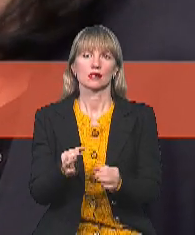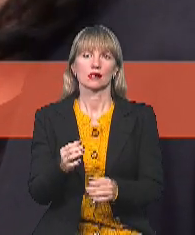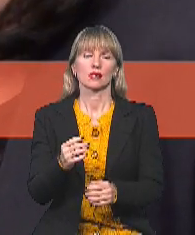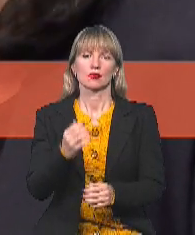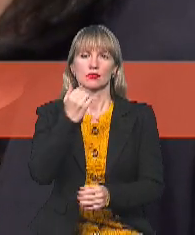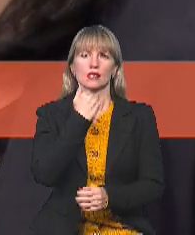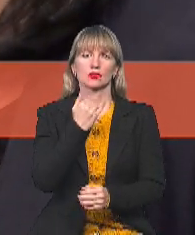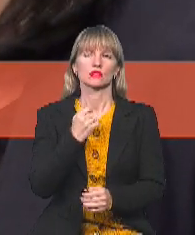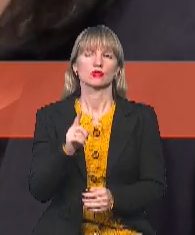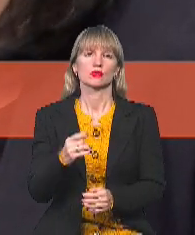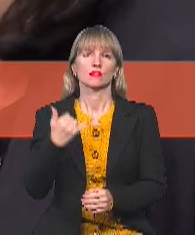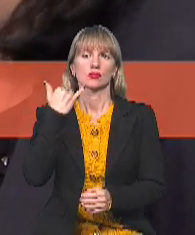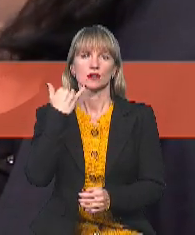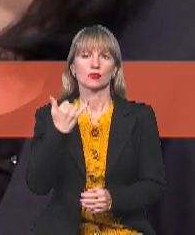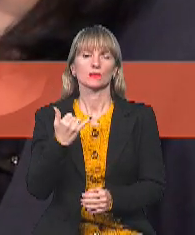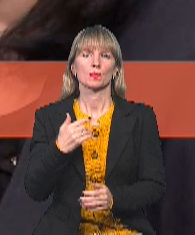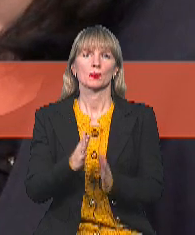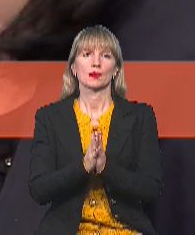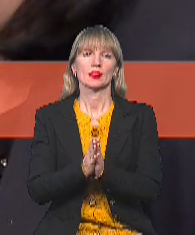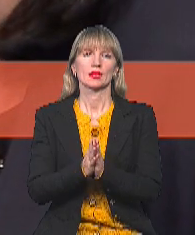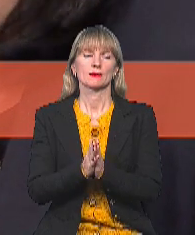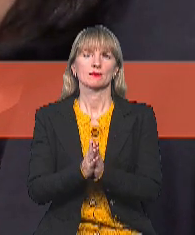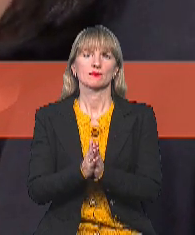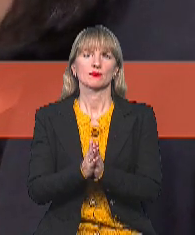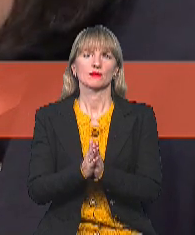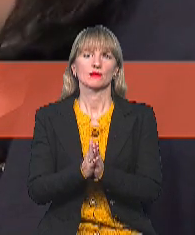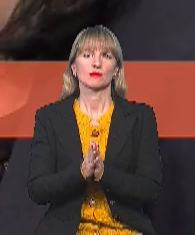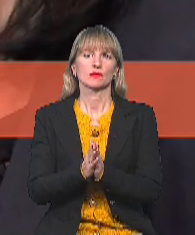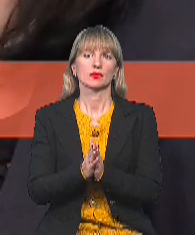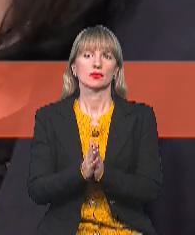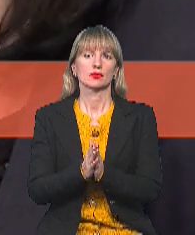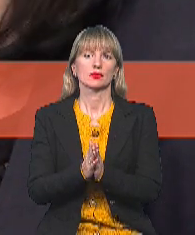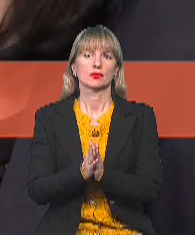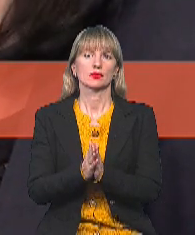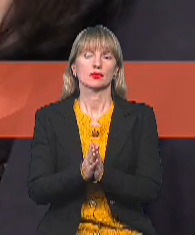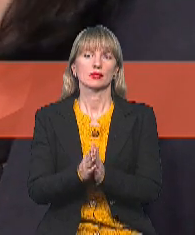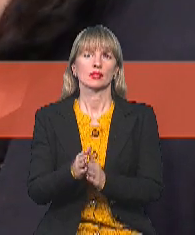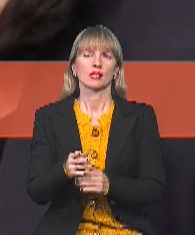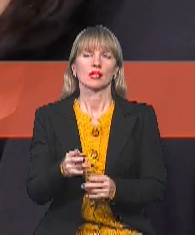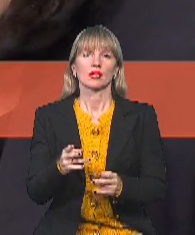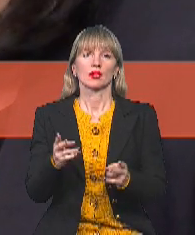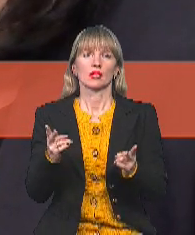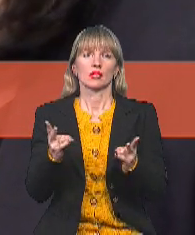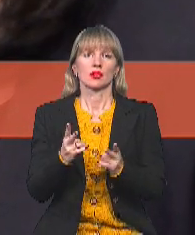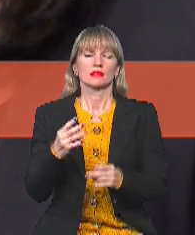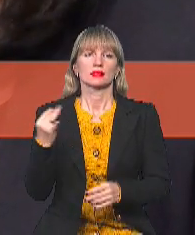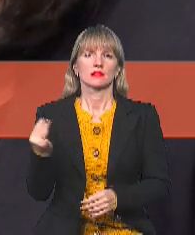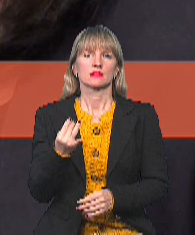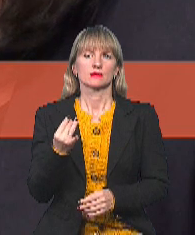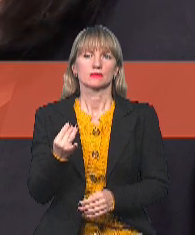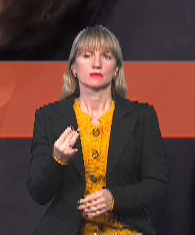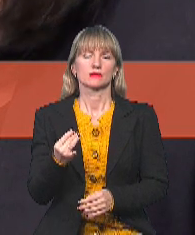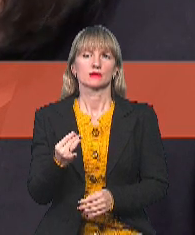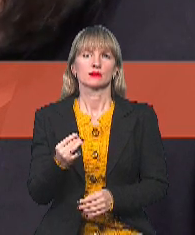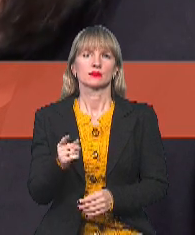що ви дозволилися до нашої студії. Я перепрошую, у нас обмежений час ефіру. Скажіть, будь ласка, ваше запитання. Ви